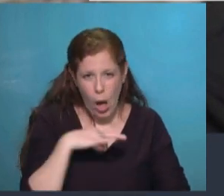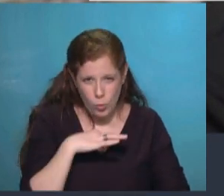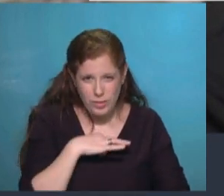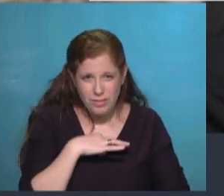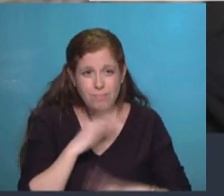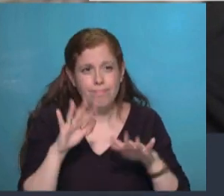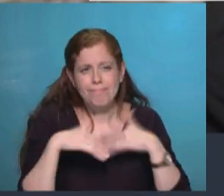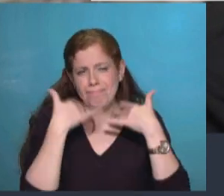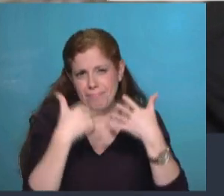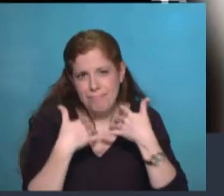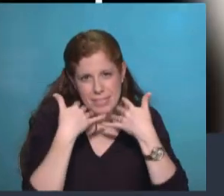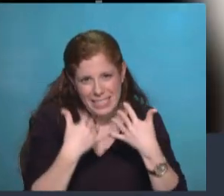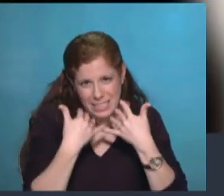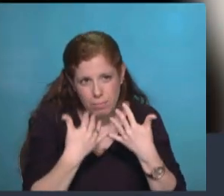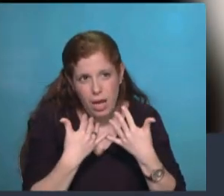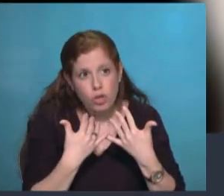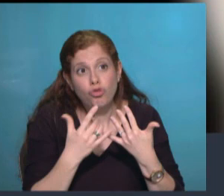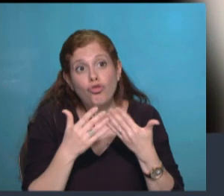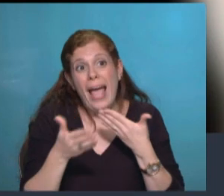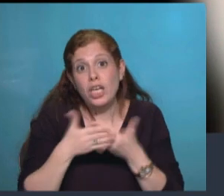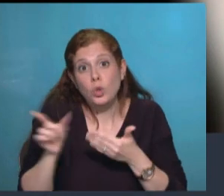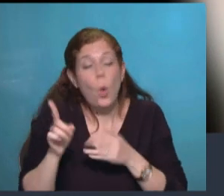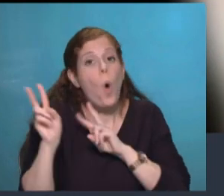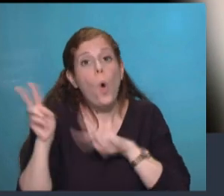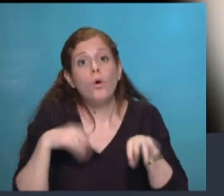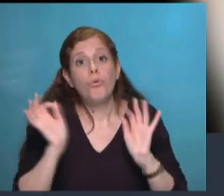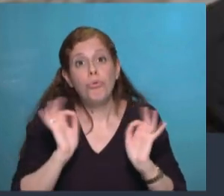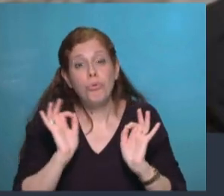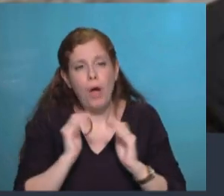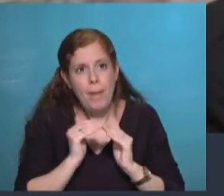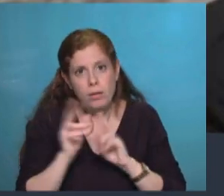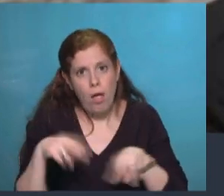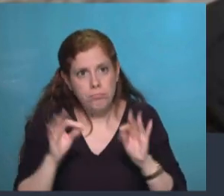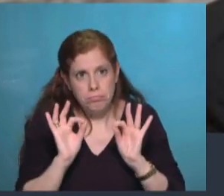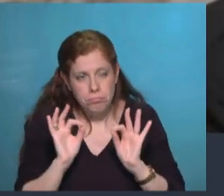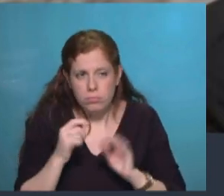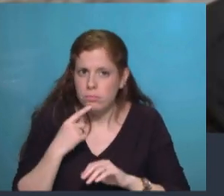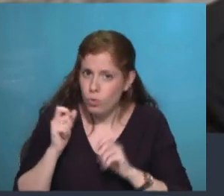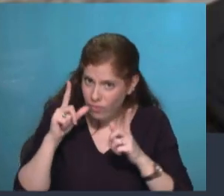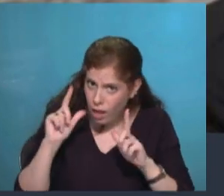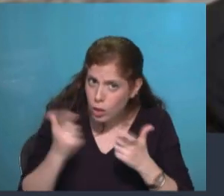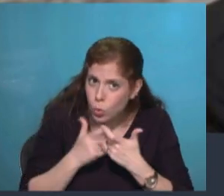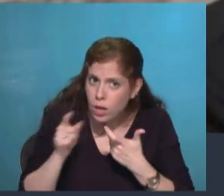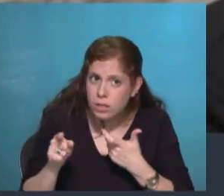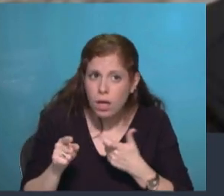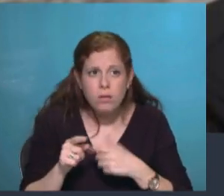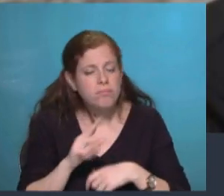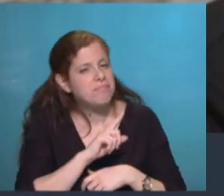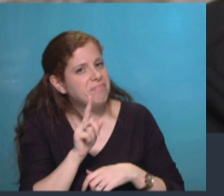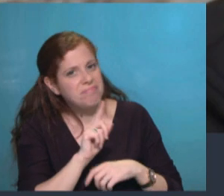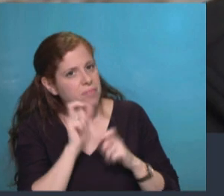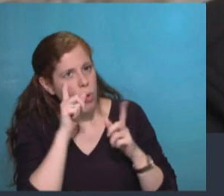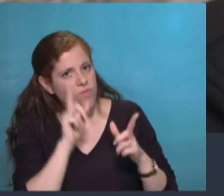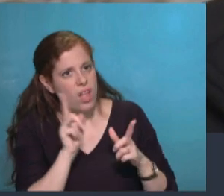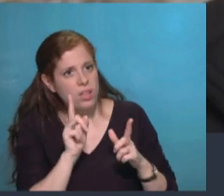לספר לה שהוא לא, שאשתו לא חזרה הביתה. אתה הופתעת שהוא נעצר? לא הופתעתי שהוא נעצר, הופתעתי